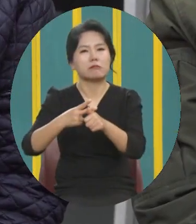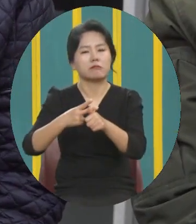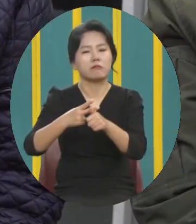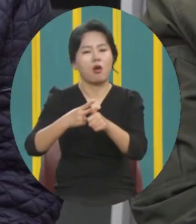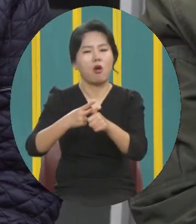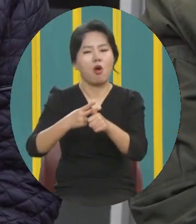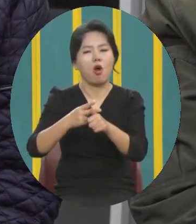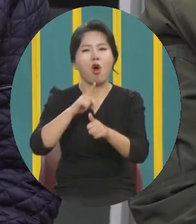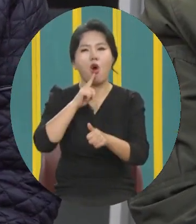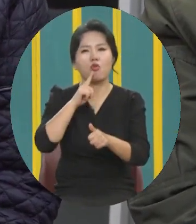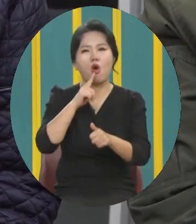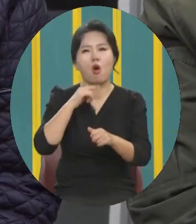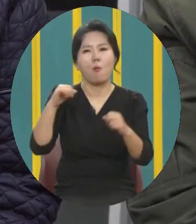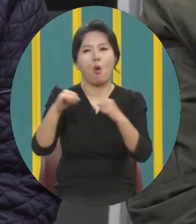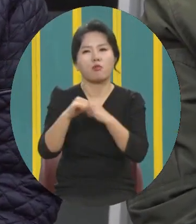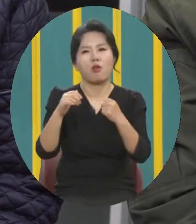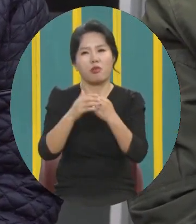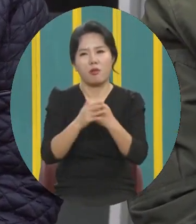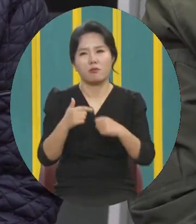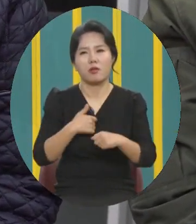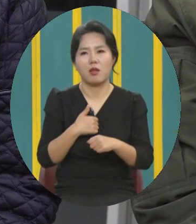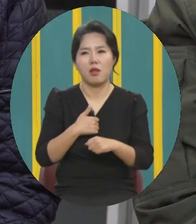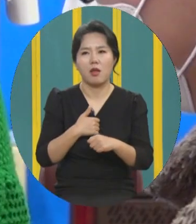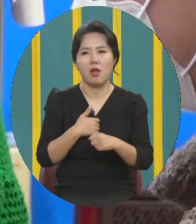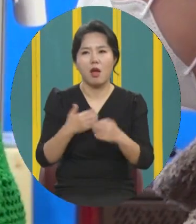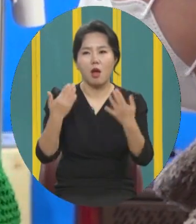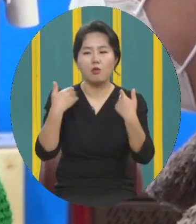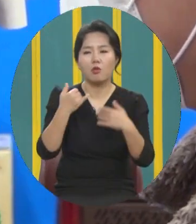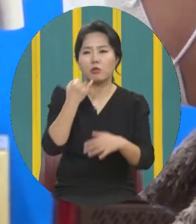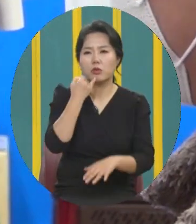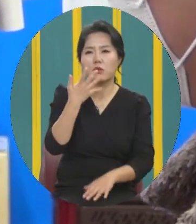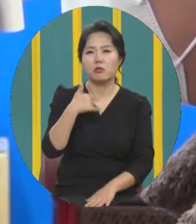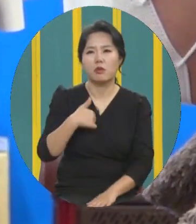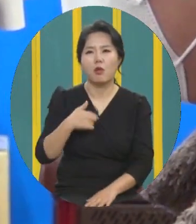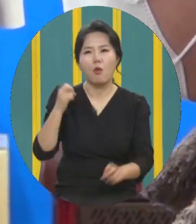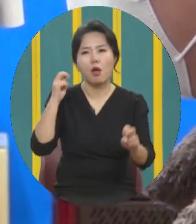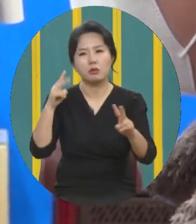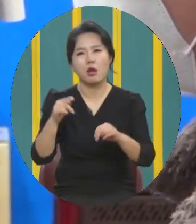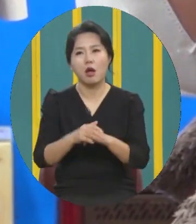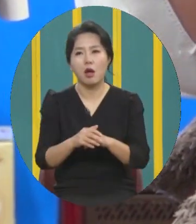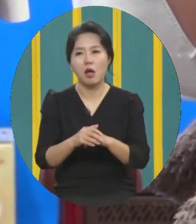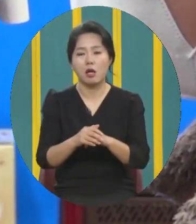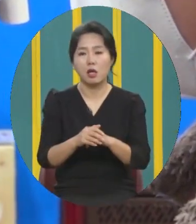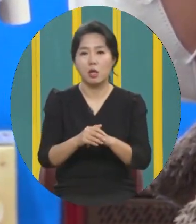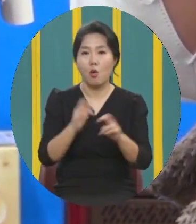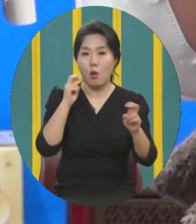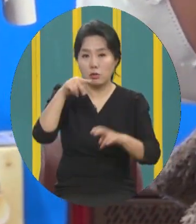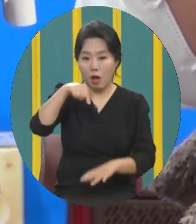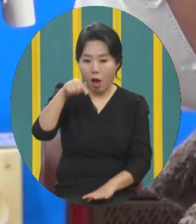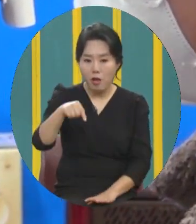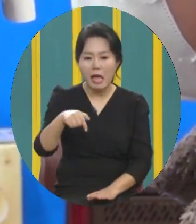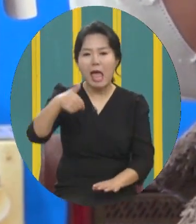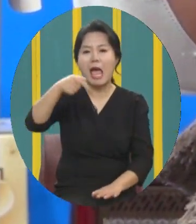학교에서 안 그래 했는데 요 회사에서 그럴 수 있어요. 직장 내 갑질처럼 아니 동료